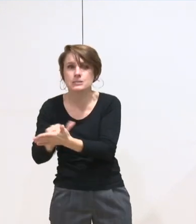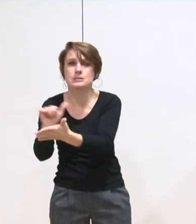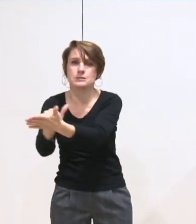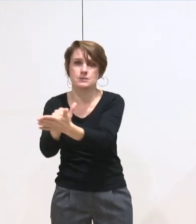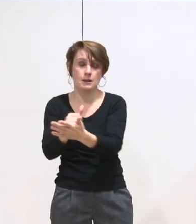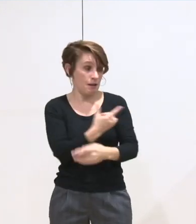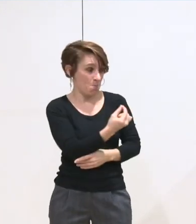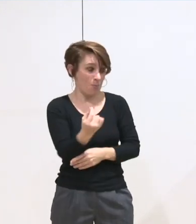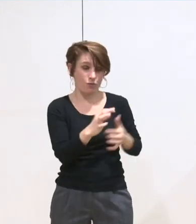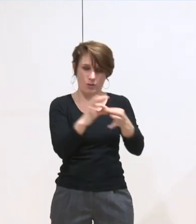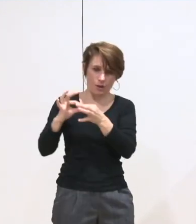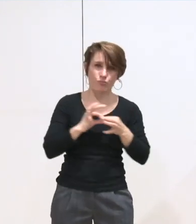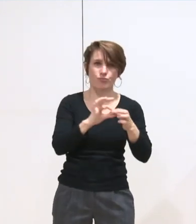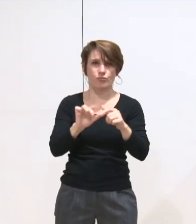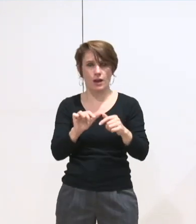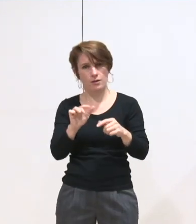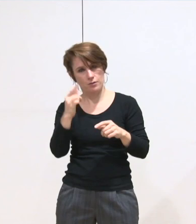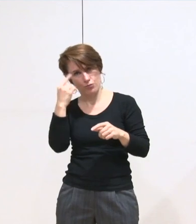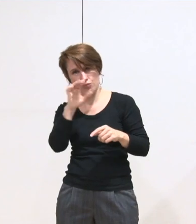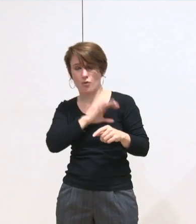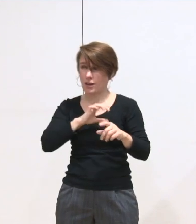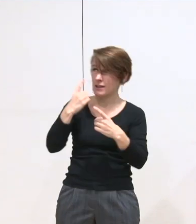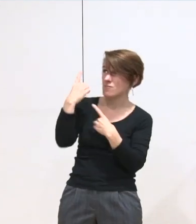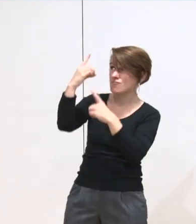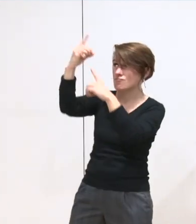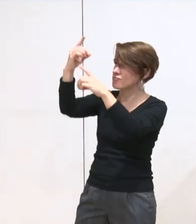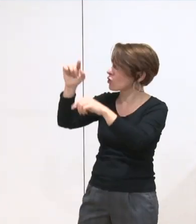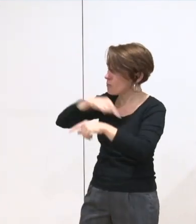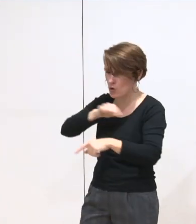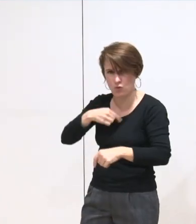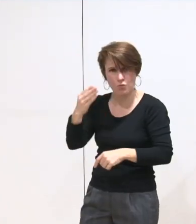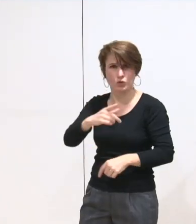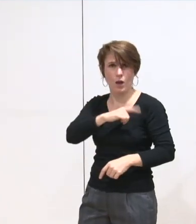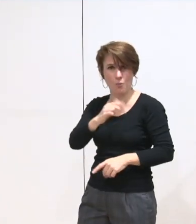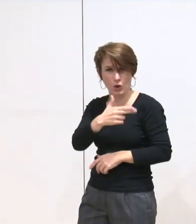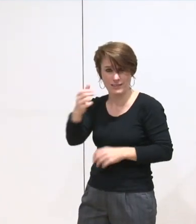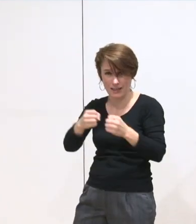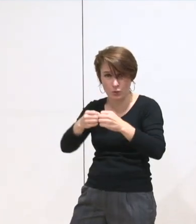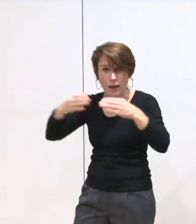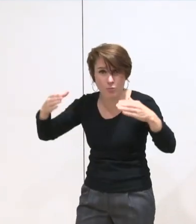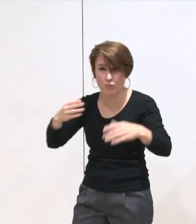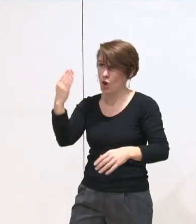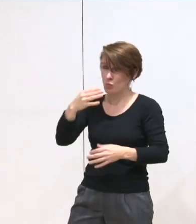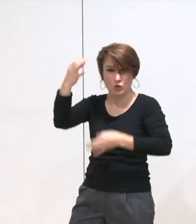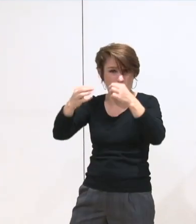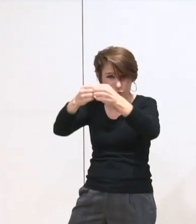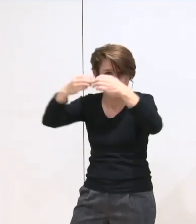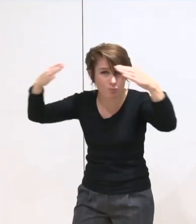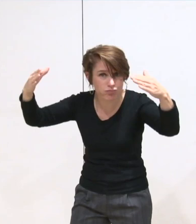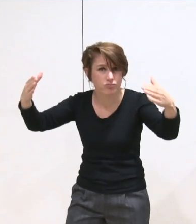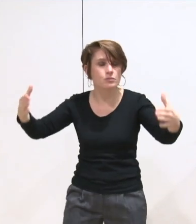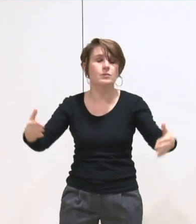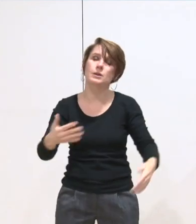faire également les porte-voix des besoins en effectifs de police nationale et de justice. Je vous